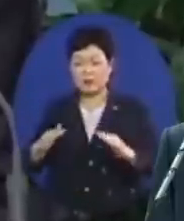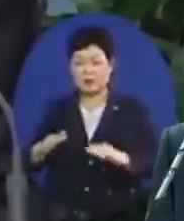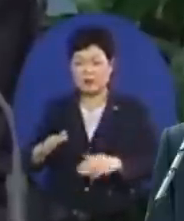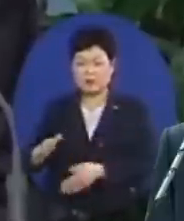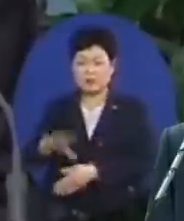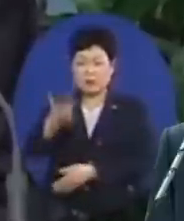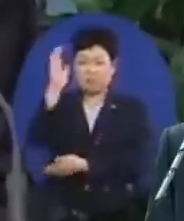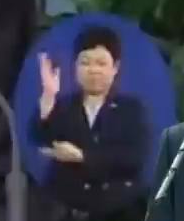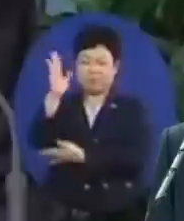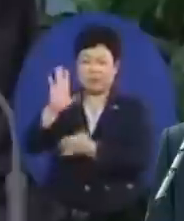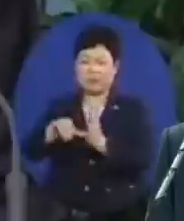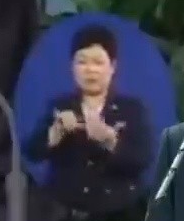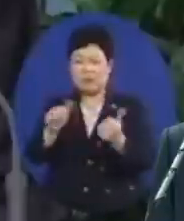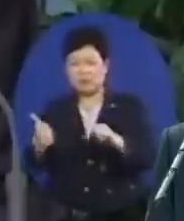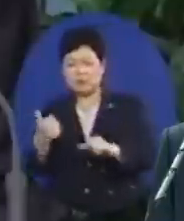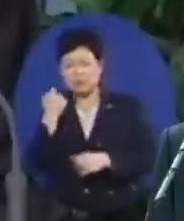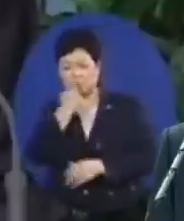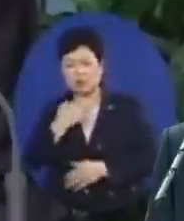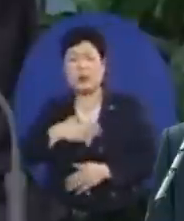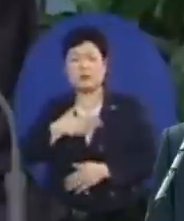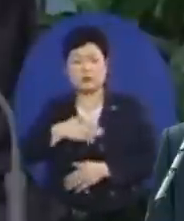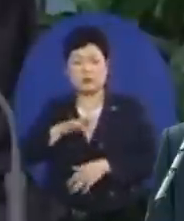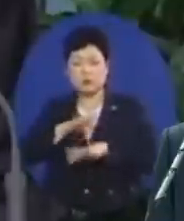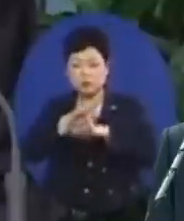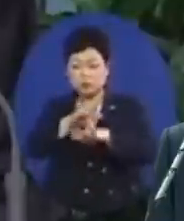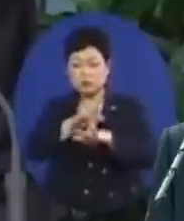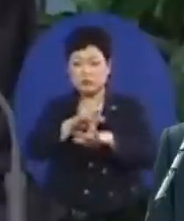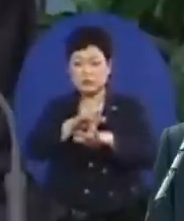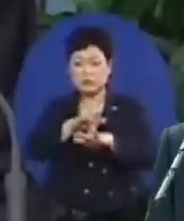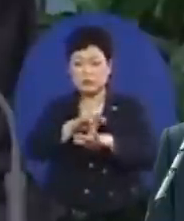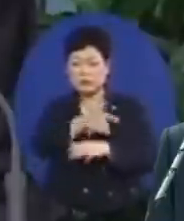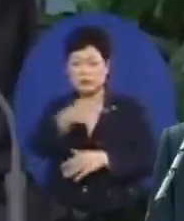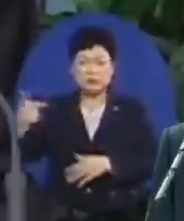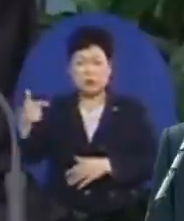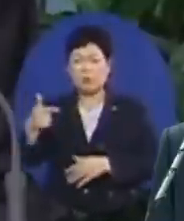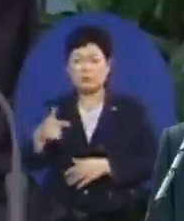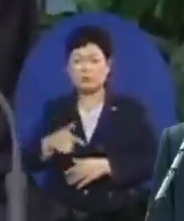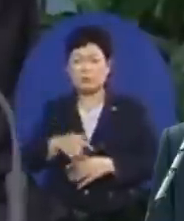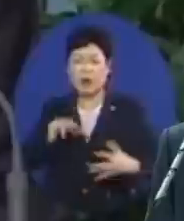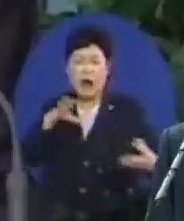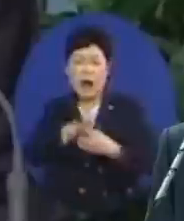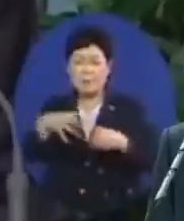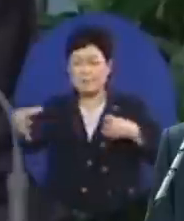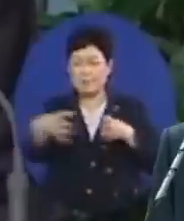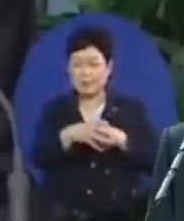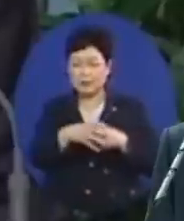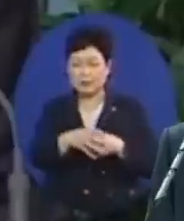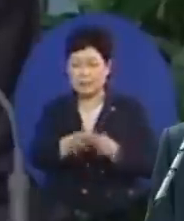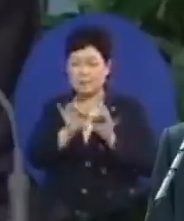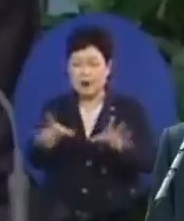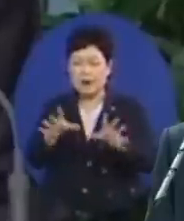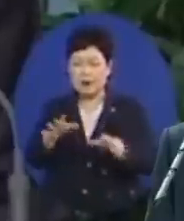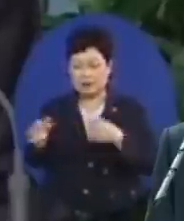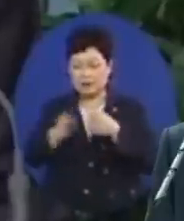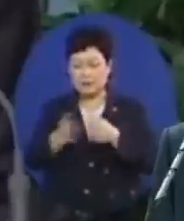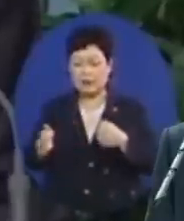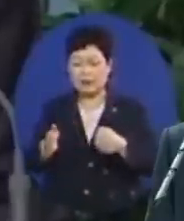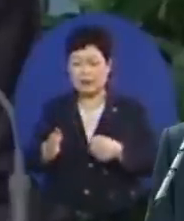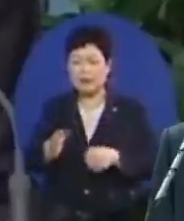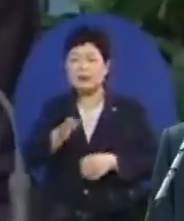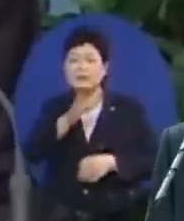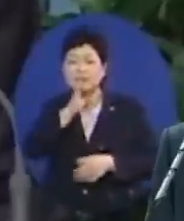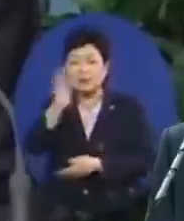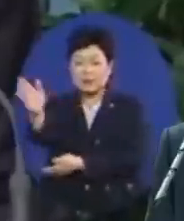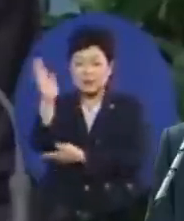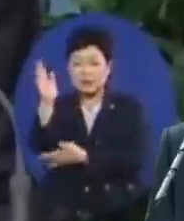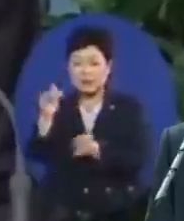때는 죽을 고생을 했어요. 귀신들이 너무 합동작전을 해서 공격을 하니까 내가 이